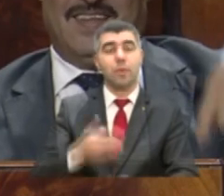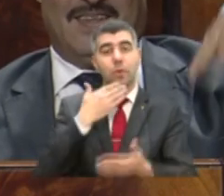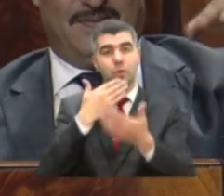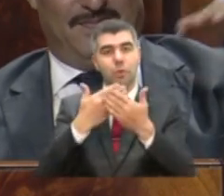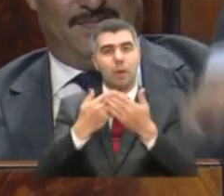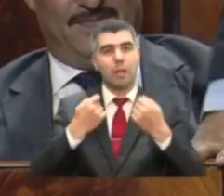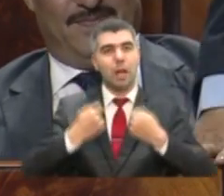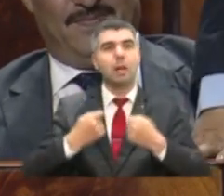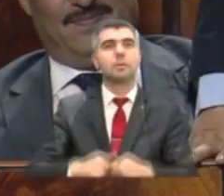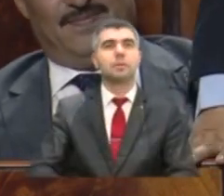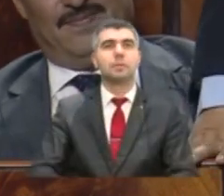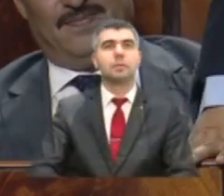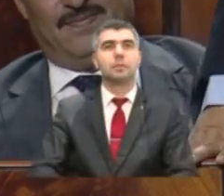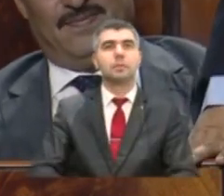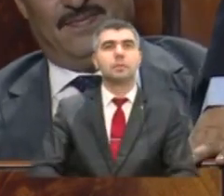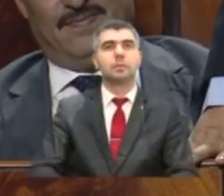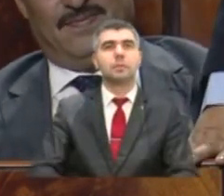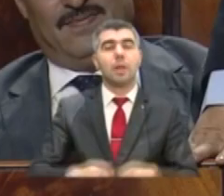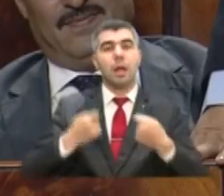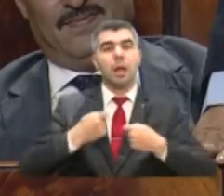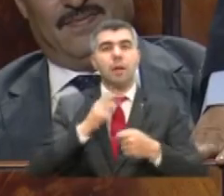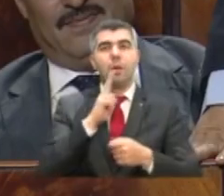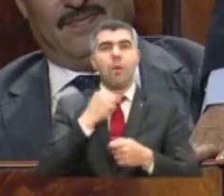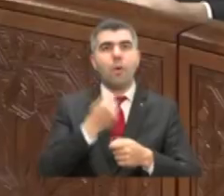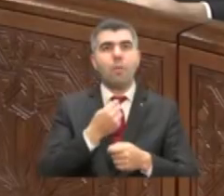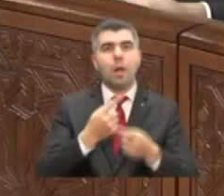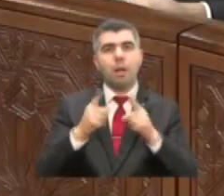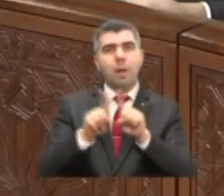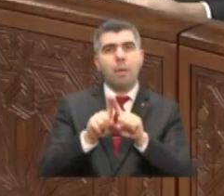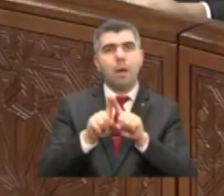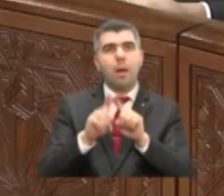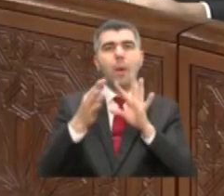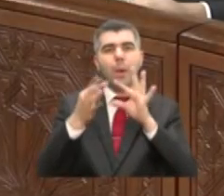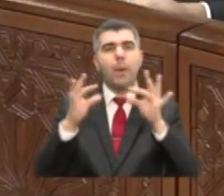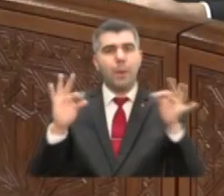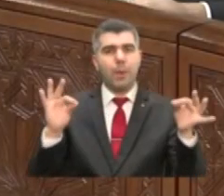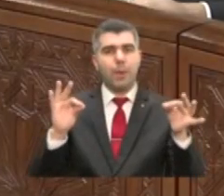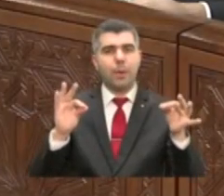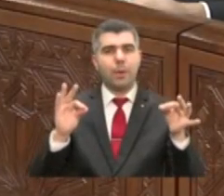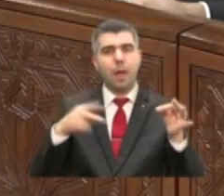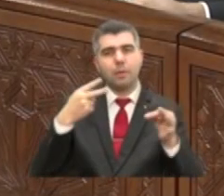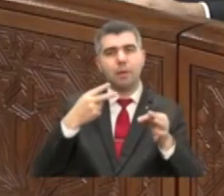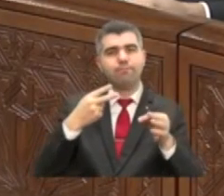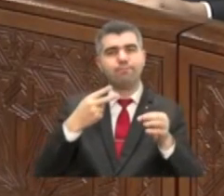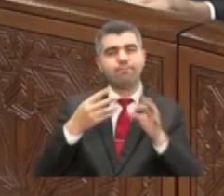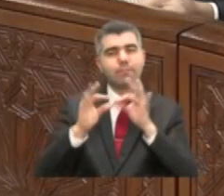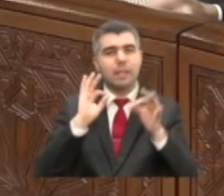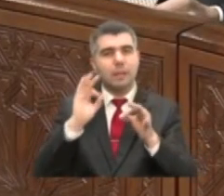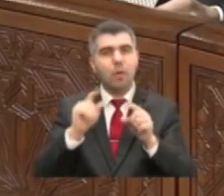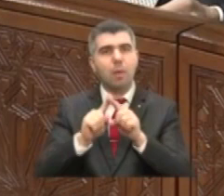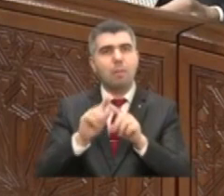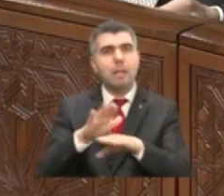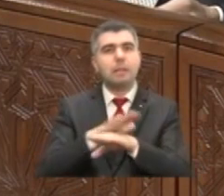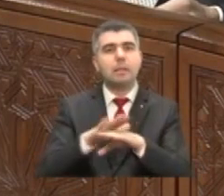الرئيس. سيد رئيس الحكومة، كثر الحديث عن الشق الاجتماعي كعماد أساسي في